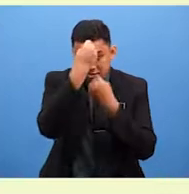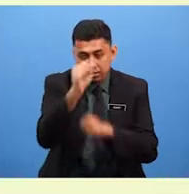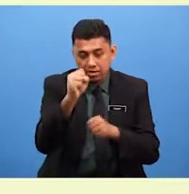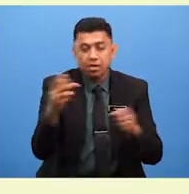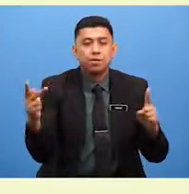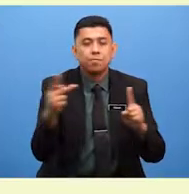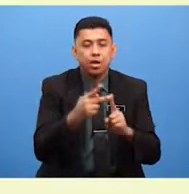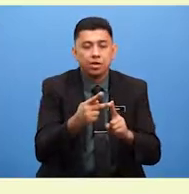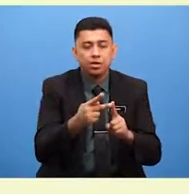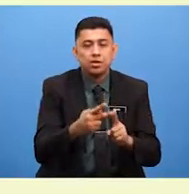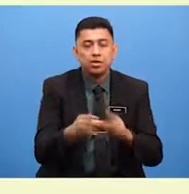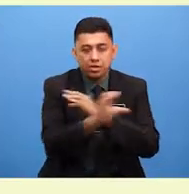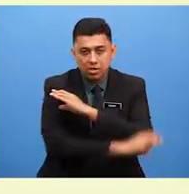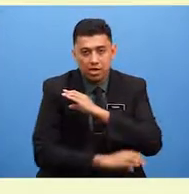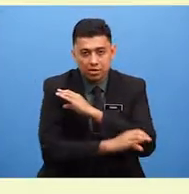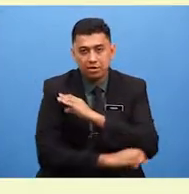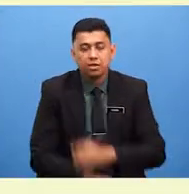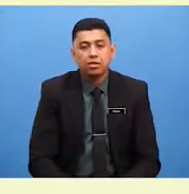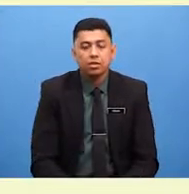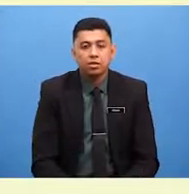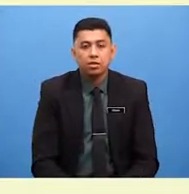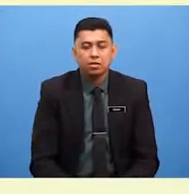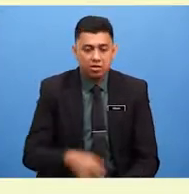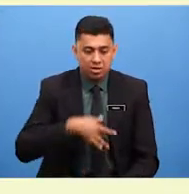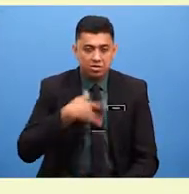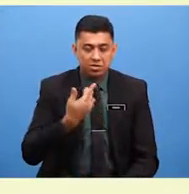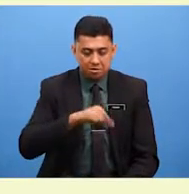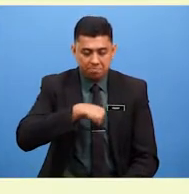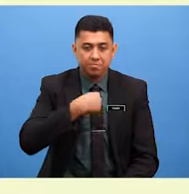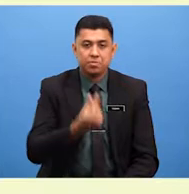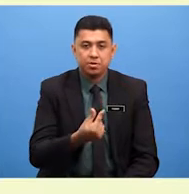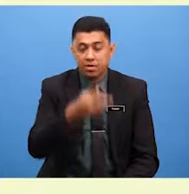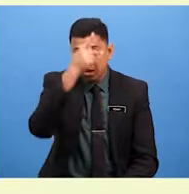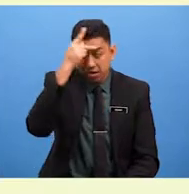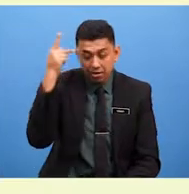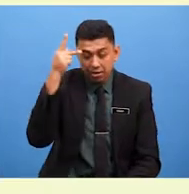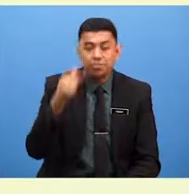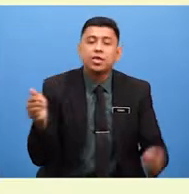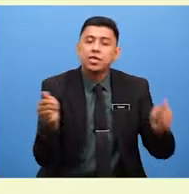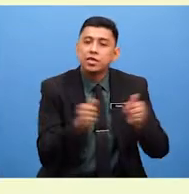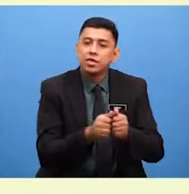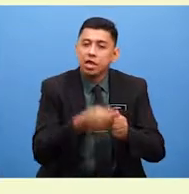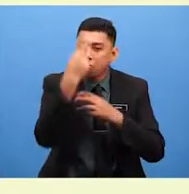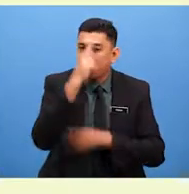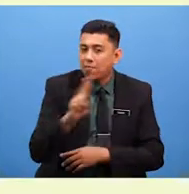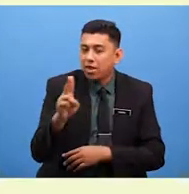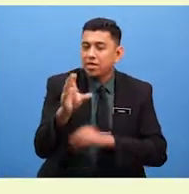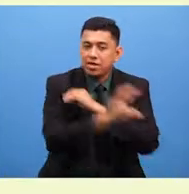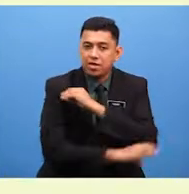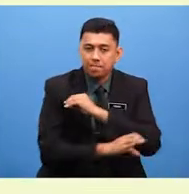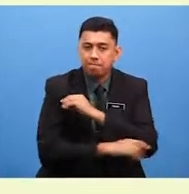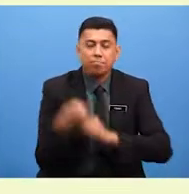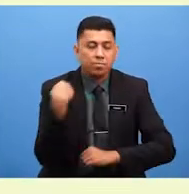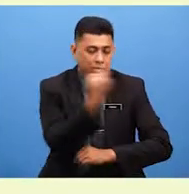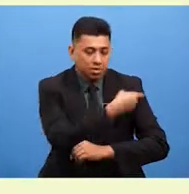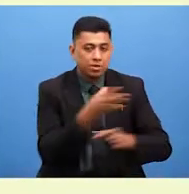negara. Seterusnya, kita akan rasa gembira kerana dengan hormati negara, kita